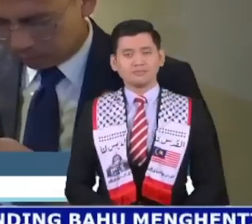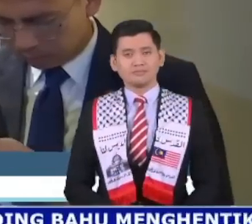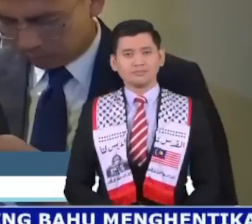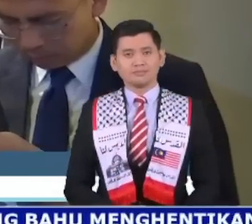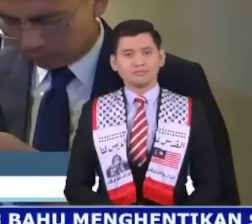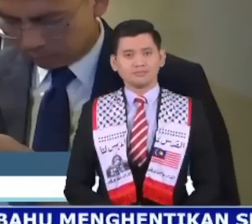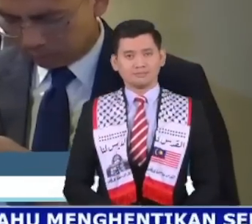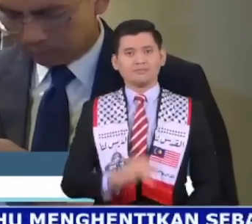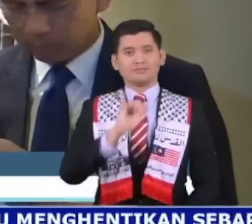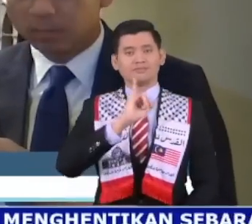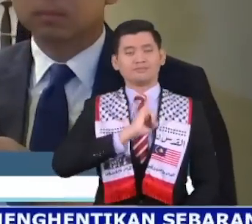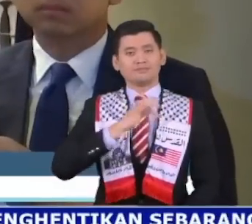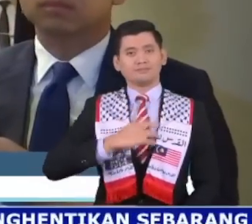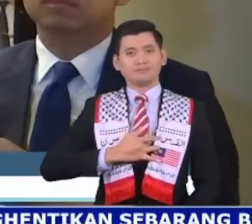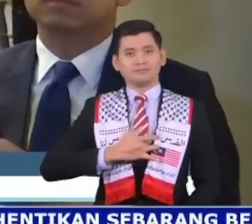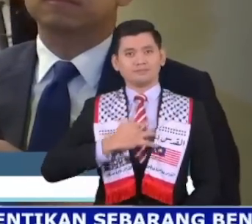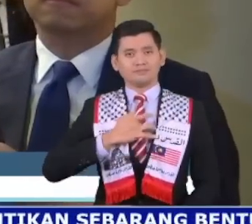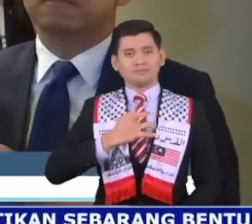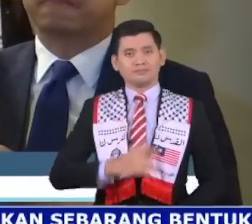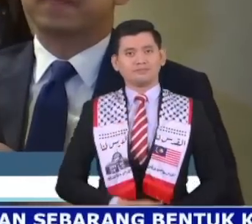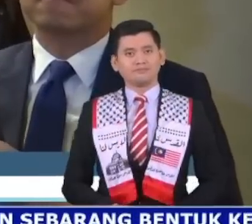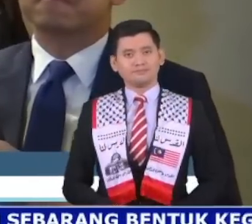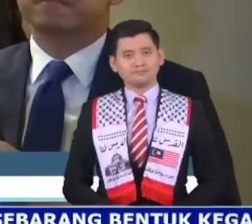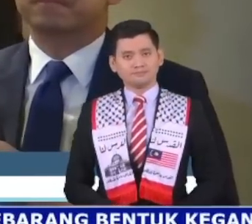Tentunya saya rasa